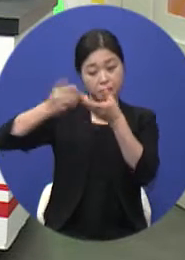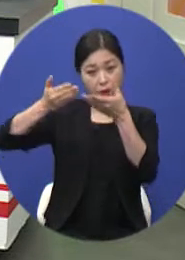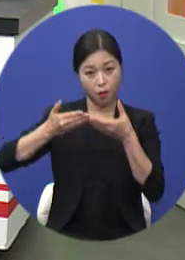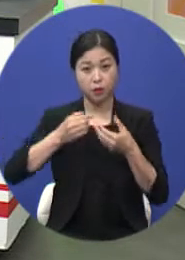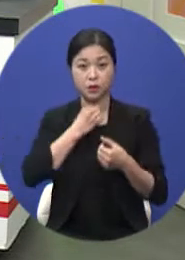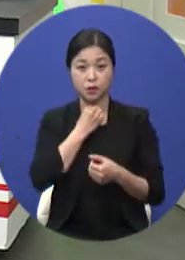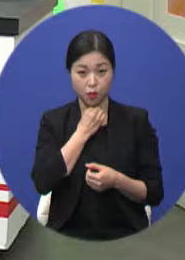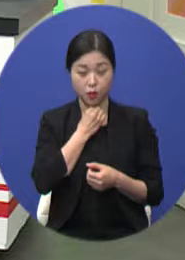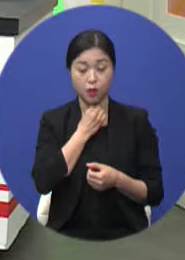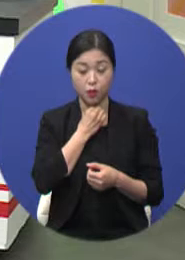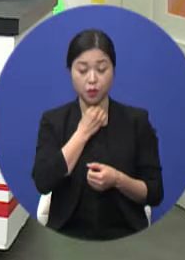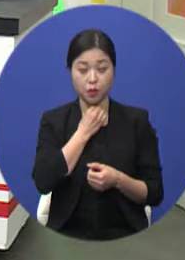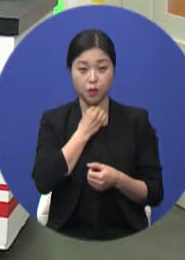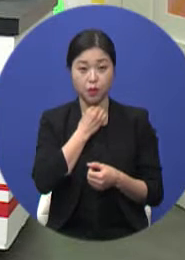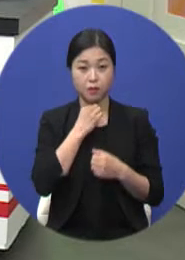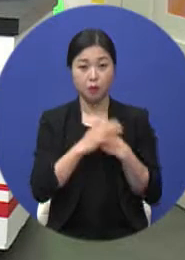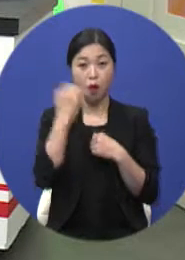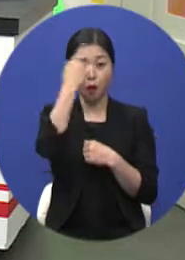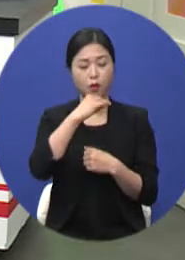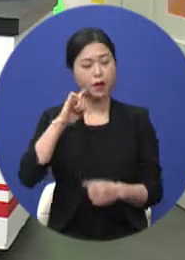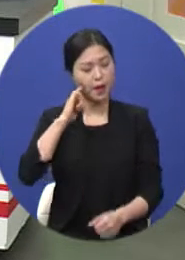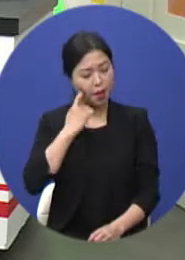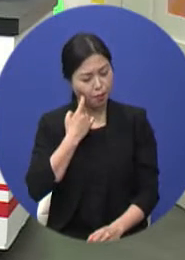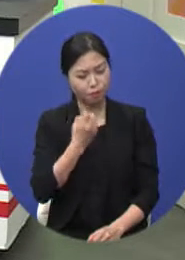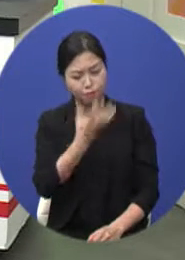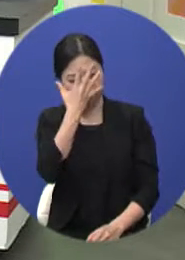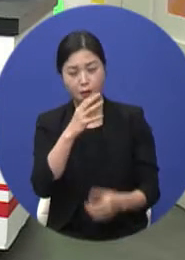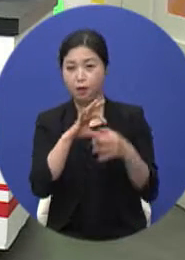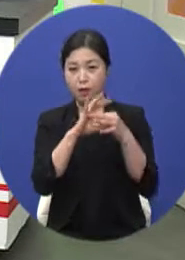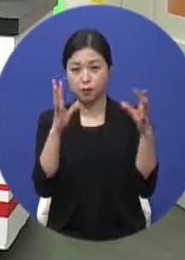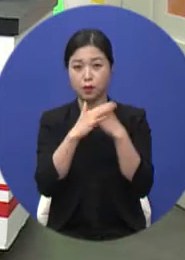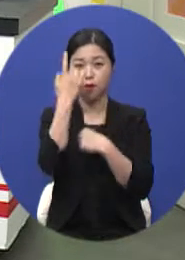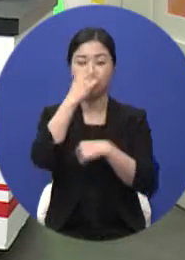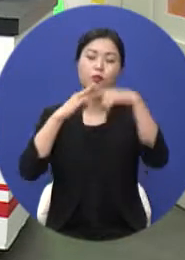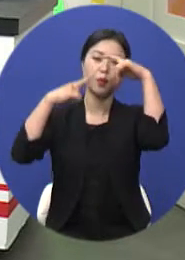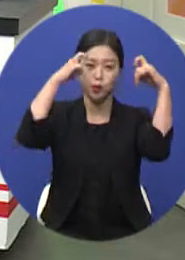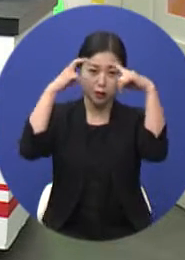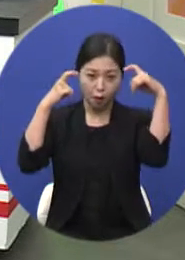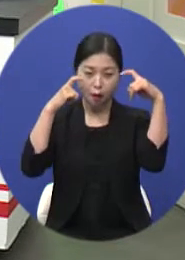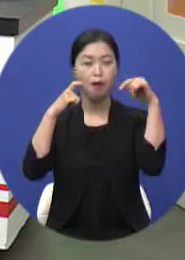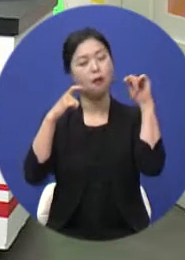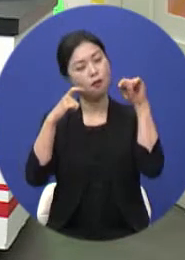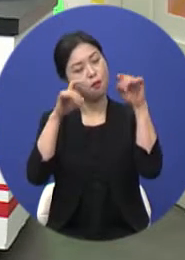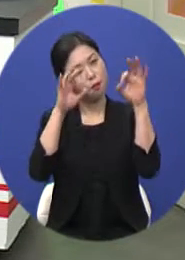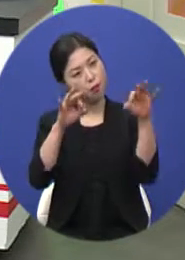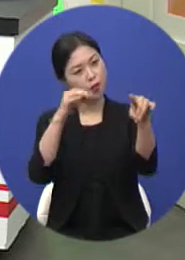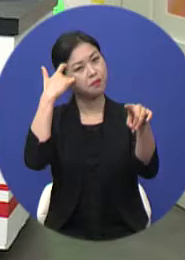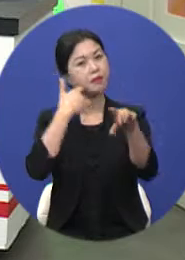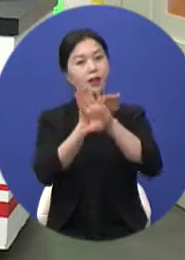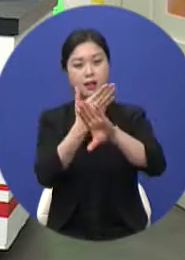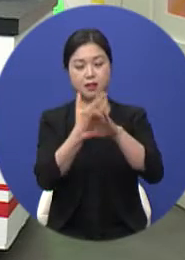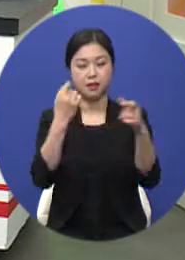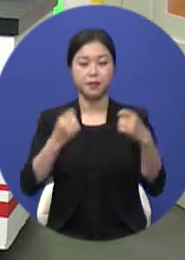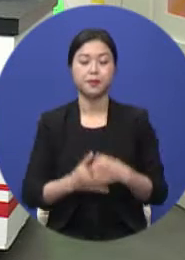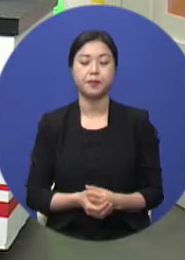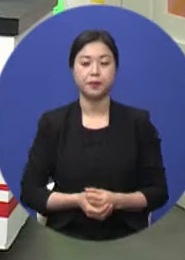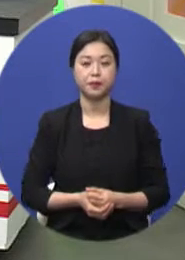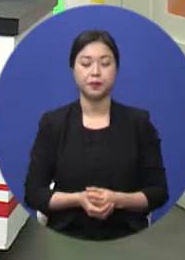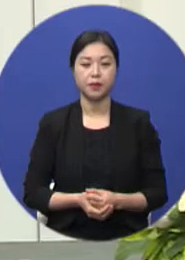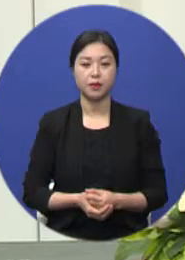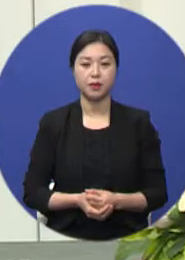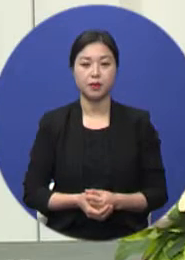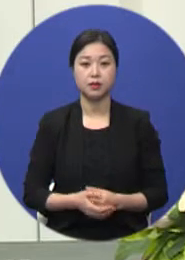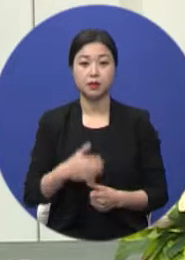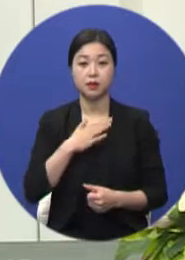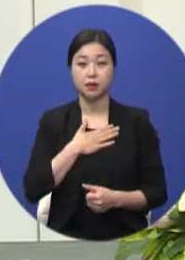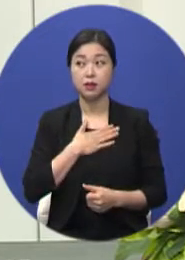받고 하는 분들은 뭐 예쁘고 안 예쁘고를 떠나서 얼굴 표정에서 그렇게 많이 달라요. 그게 이제 제가 이제 저는 뭐